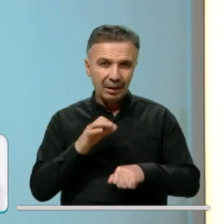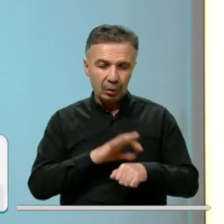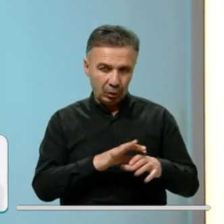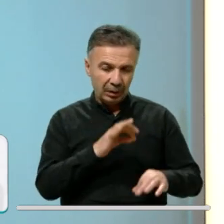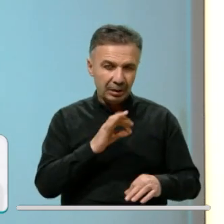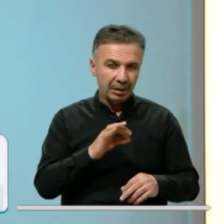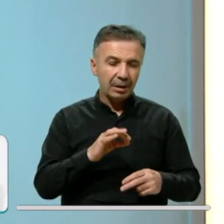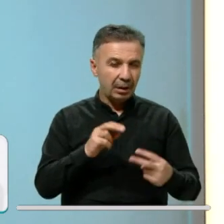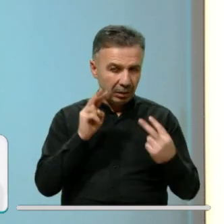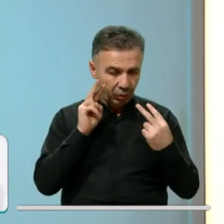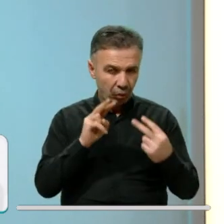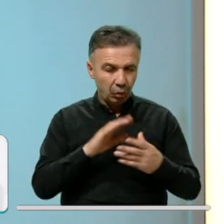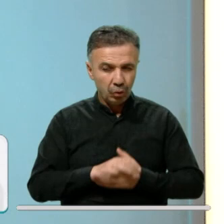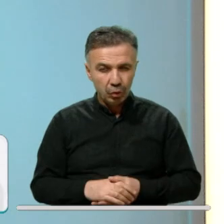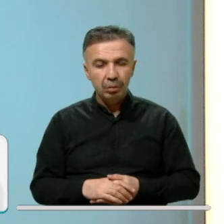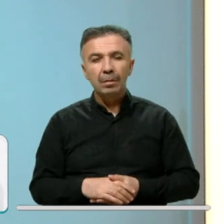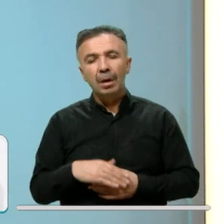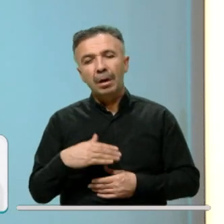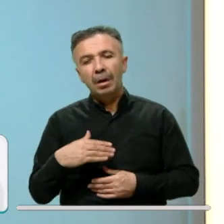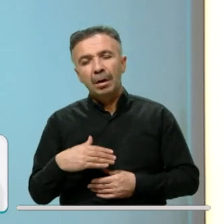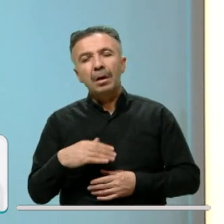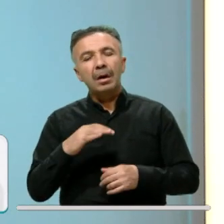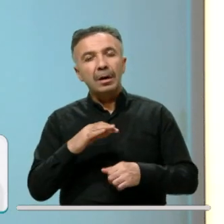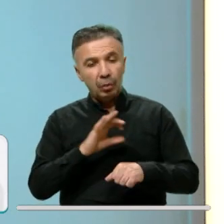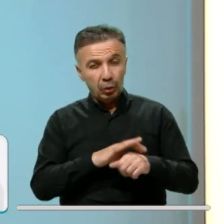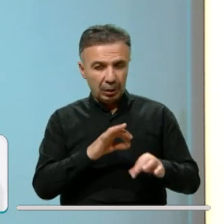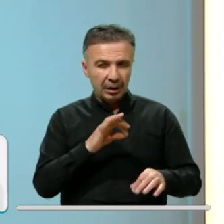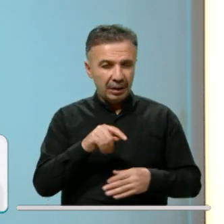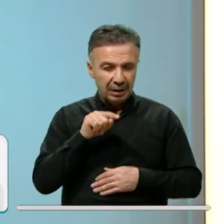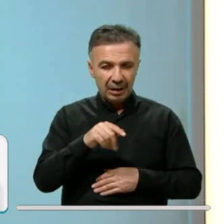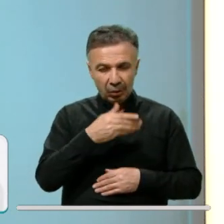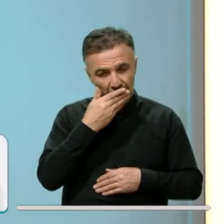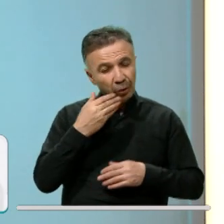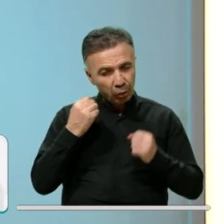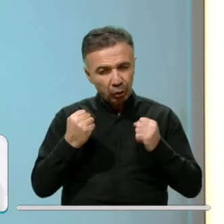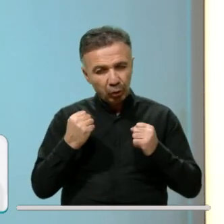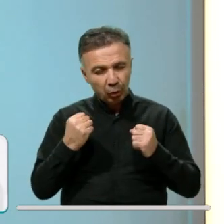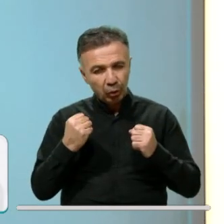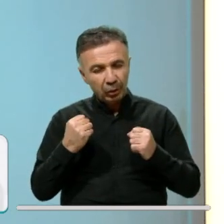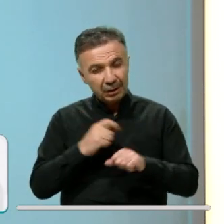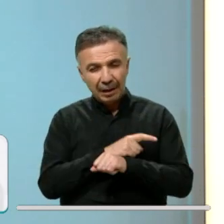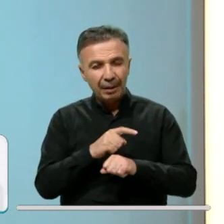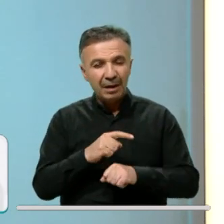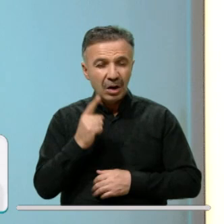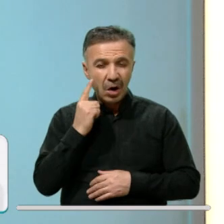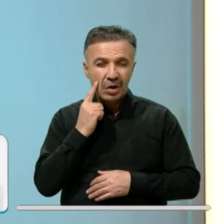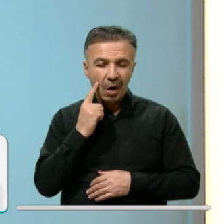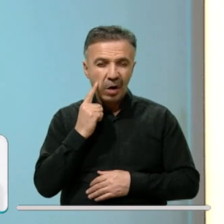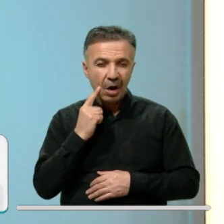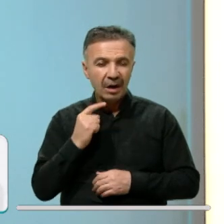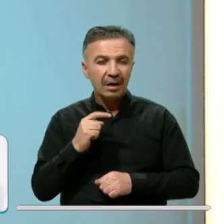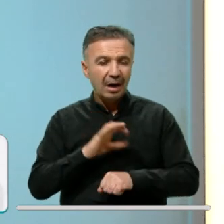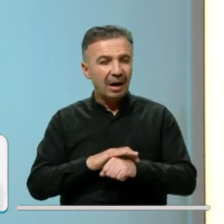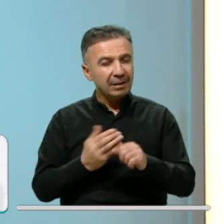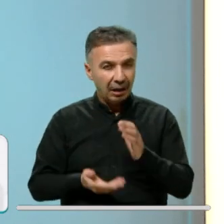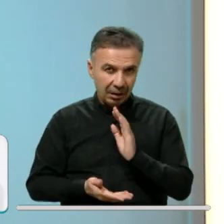ve doktoru, eğer oruç tutarsan senin şeker hastalığın artar ve